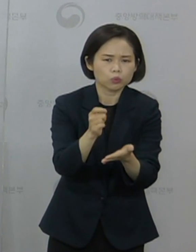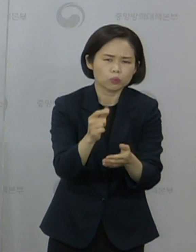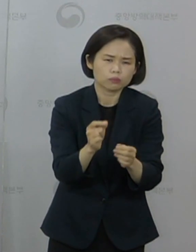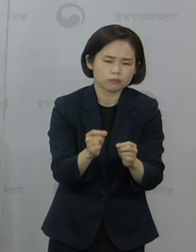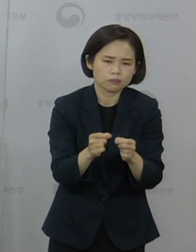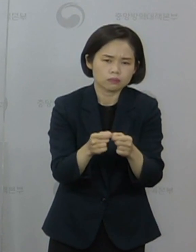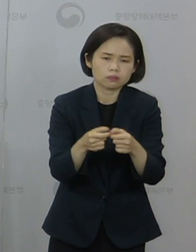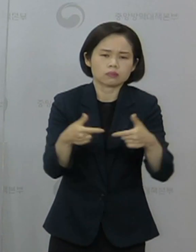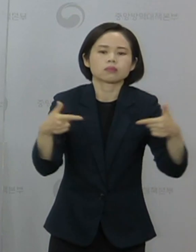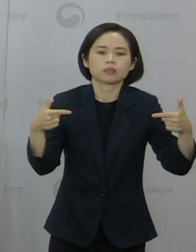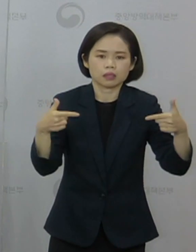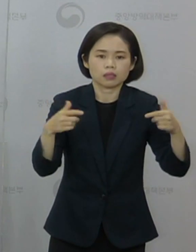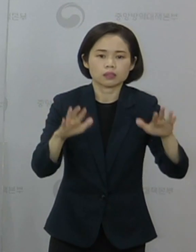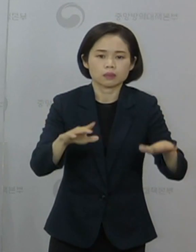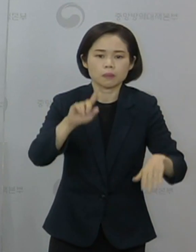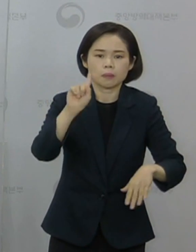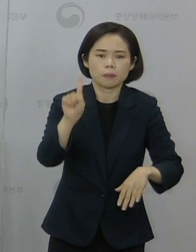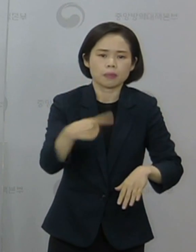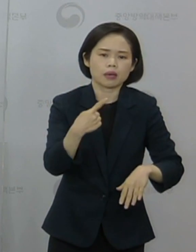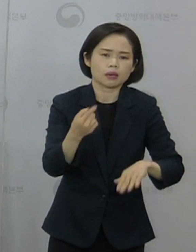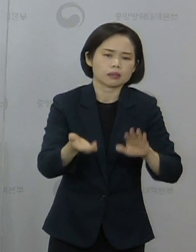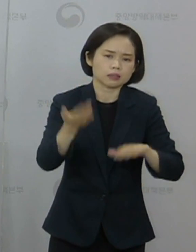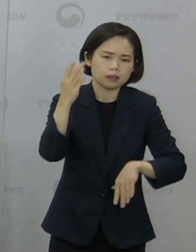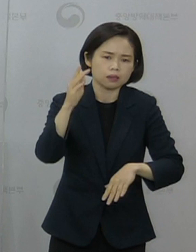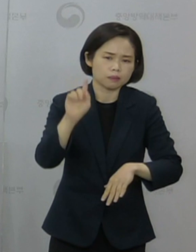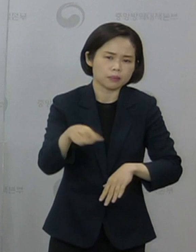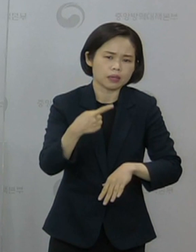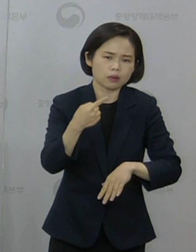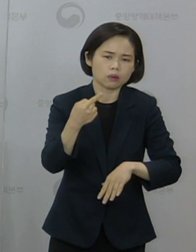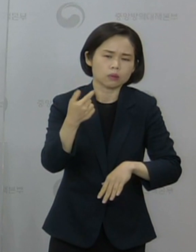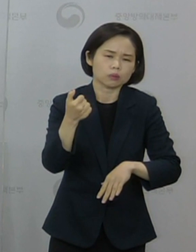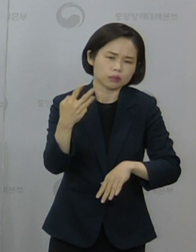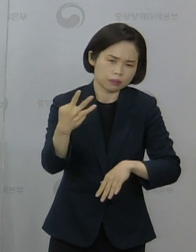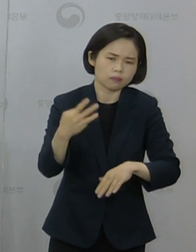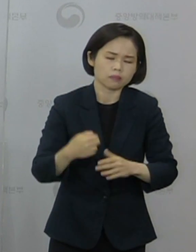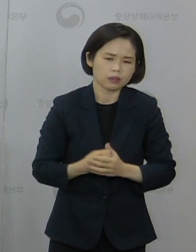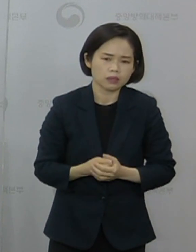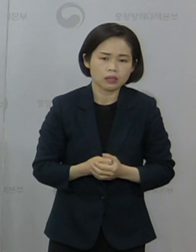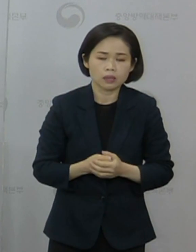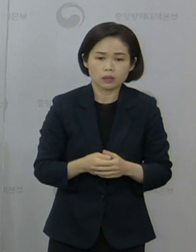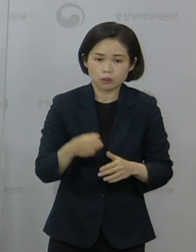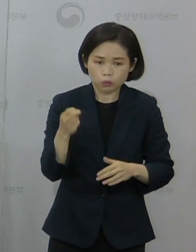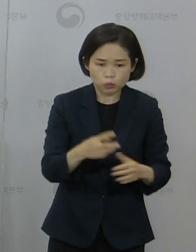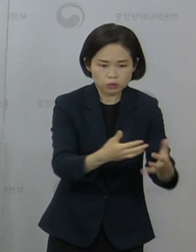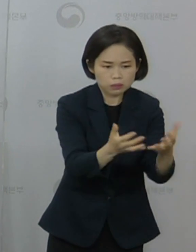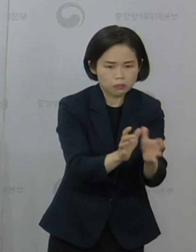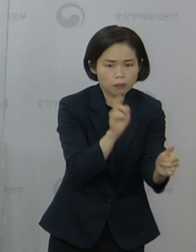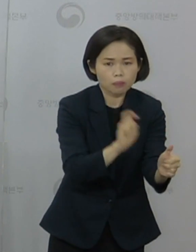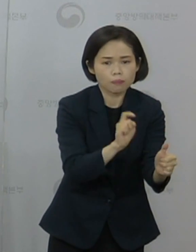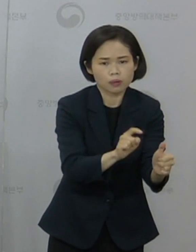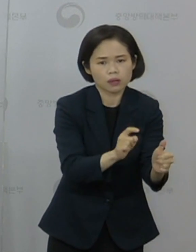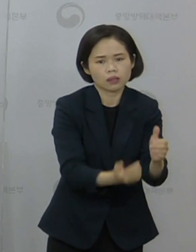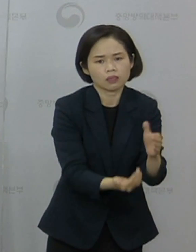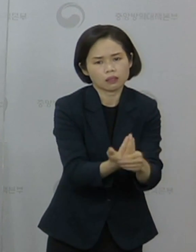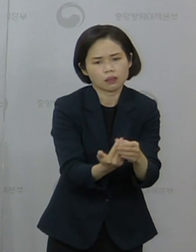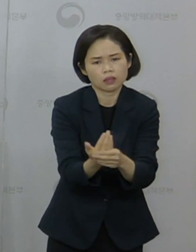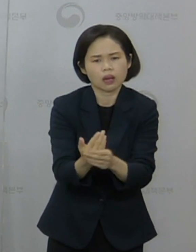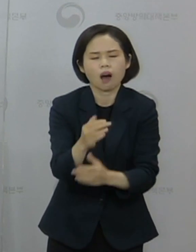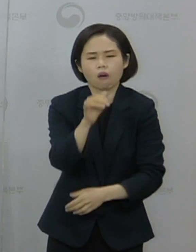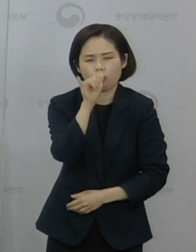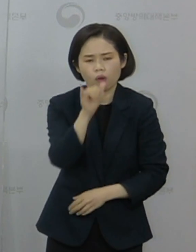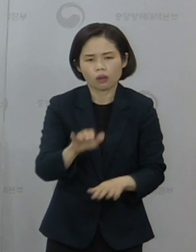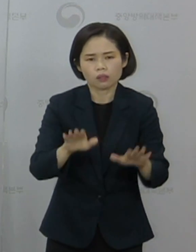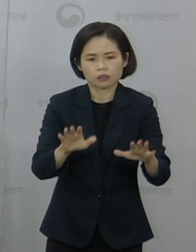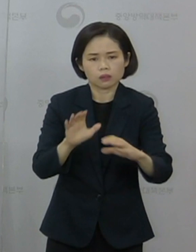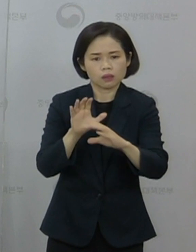100명 이상의 환자가 계속 보고되고 있고 새로운 집단 발생이 보고되고 있습니다 아직까지는 우리 사회가